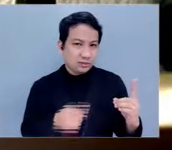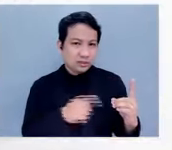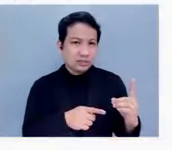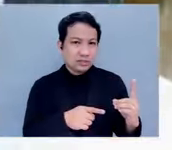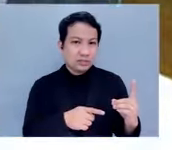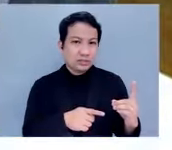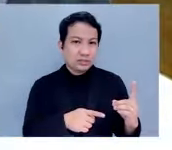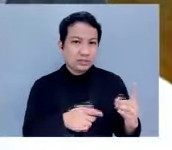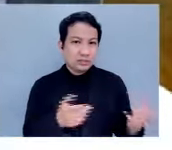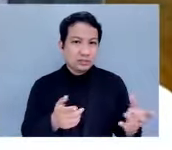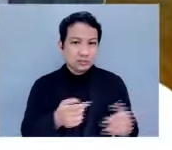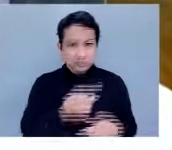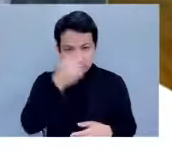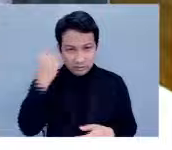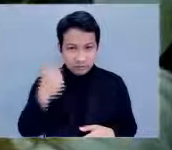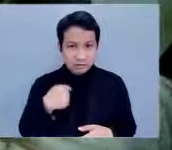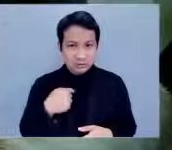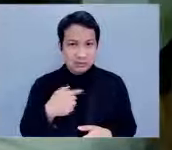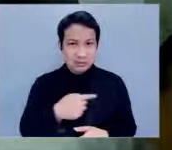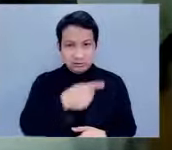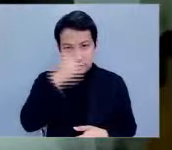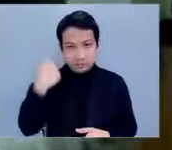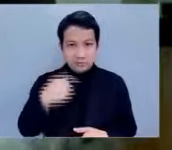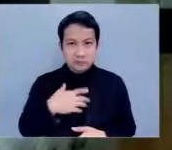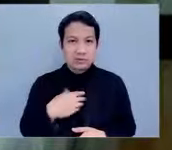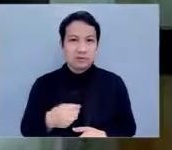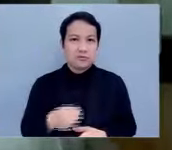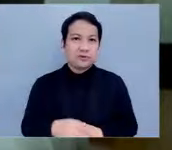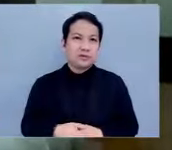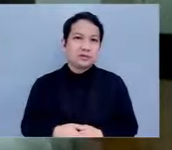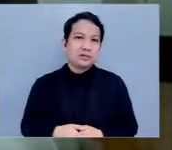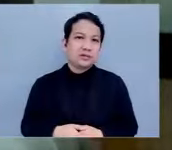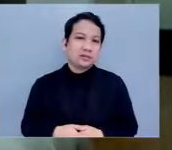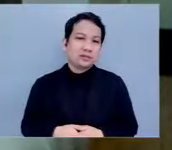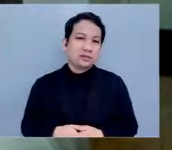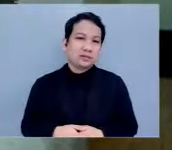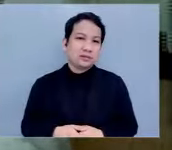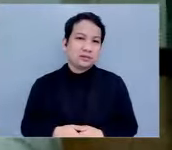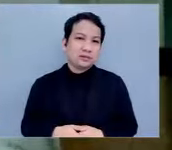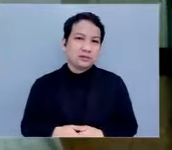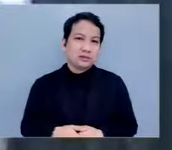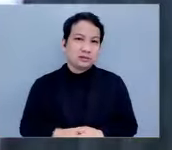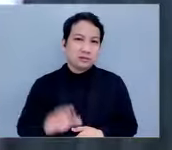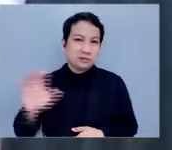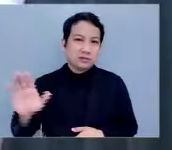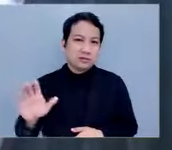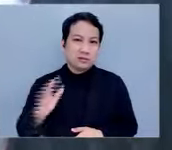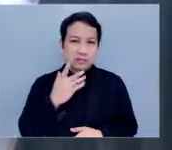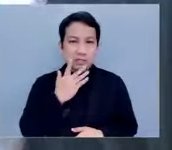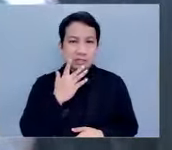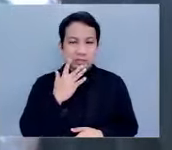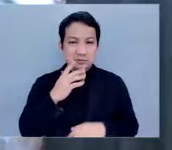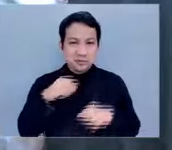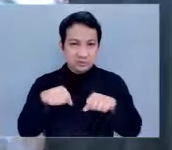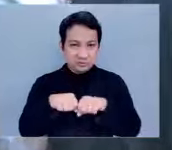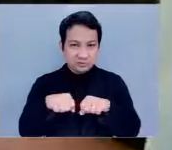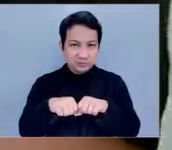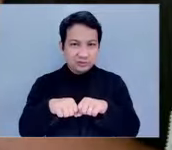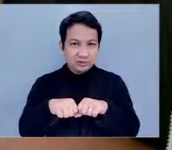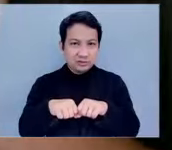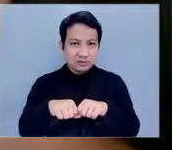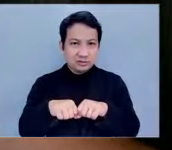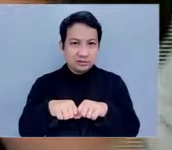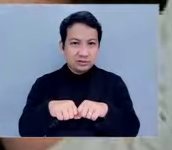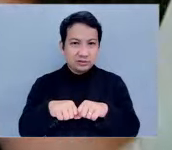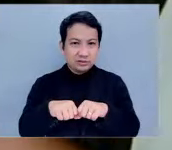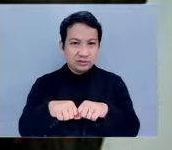sa black? Mahilig ako sa black sa white. Pero ang shoes mo, yun yung colorful. Ano na lang yung pinakapangarap mo